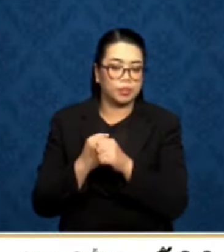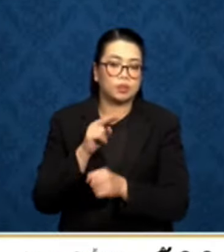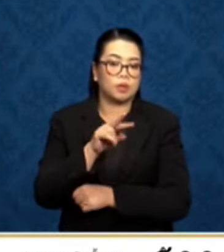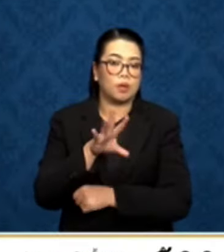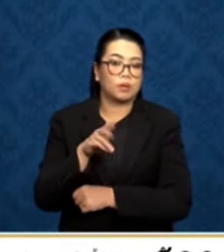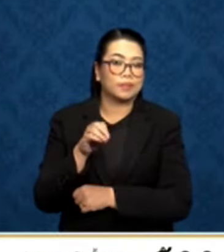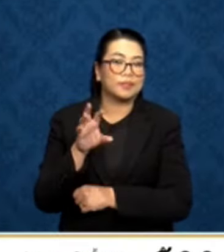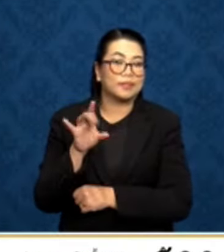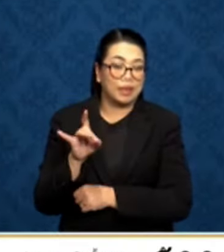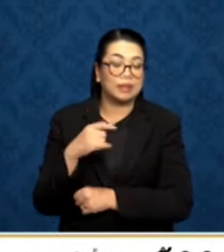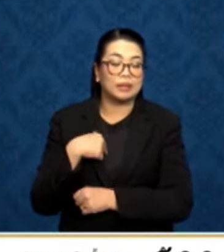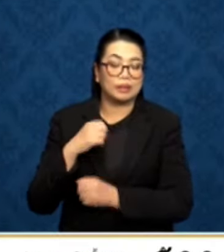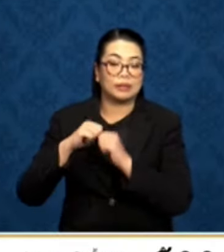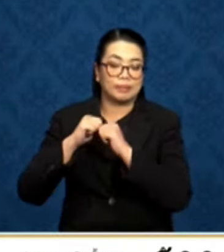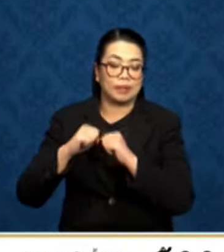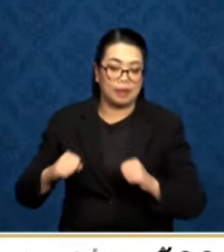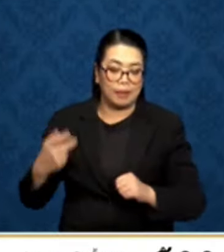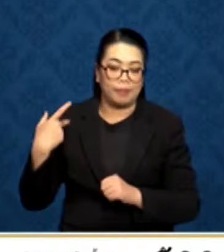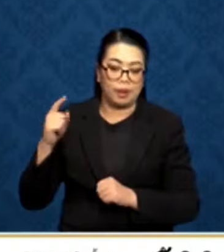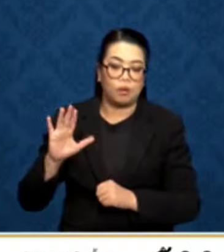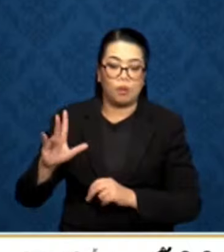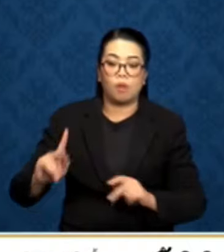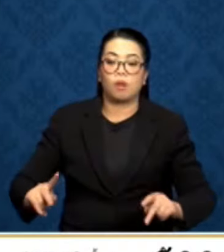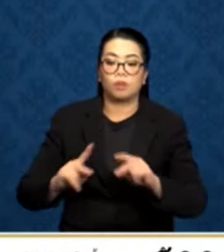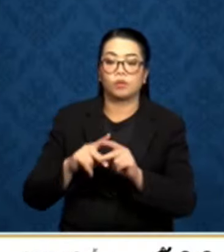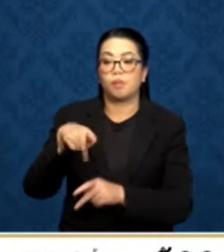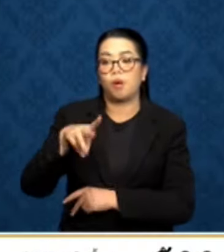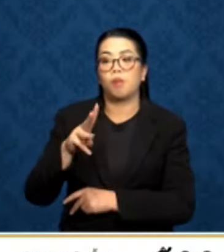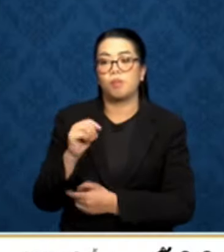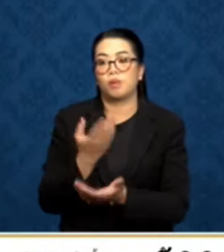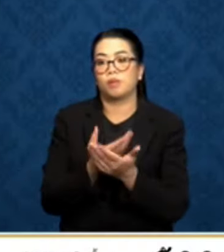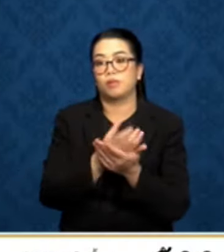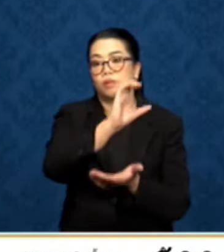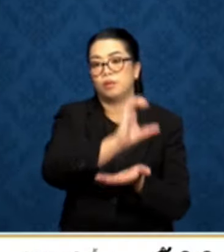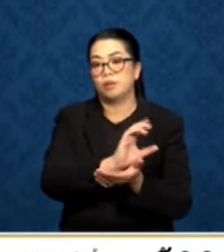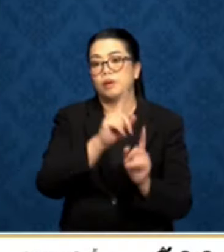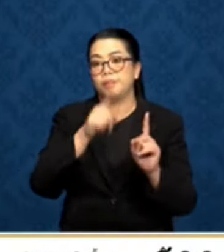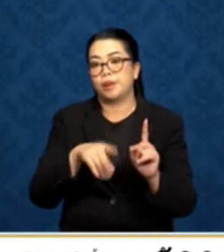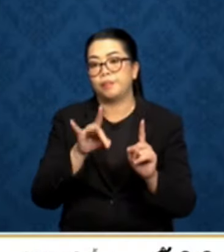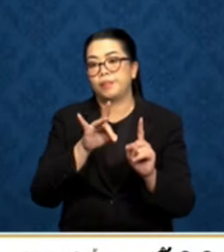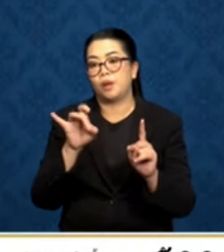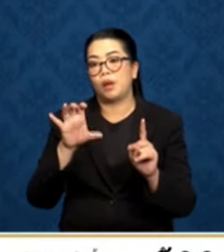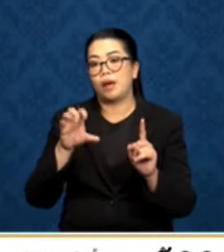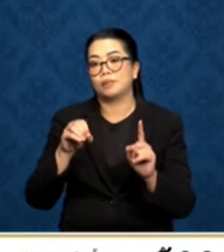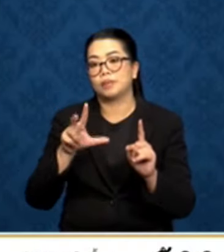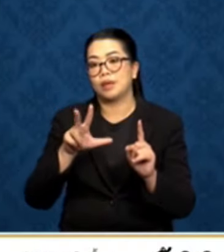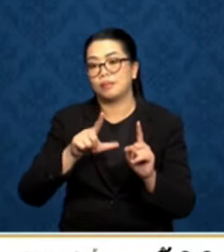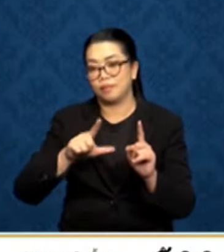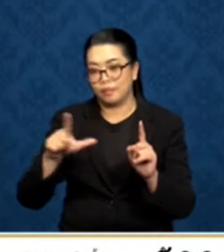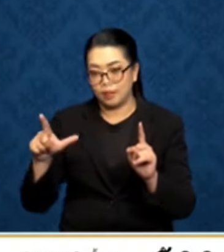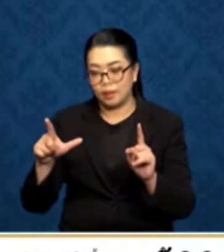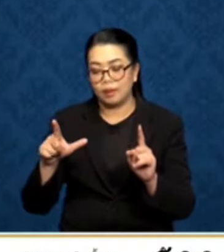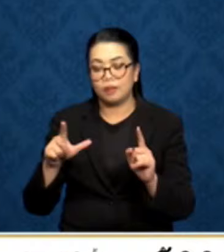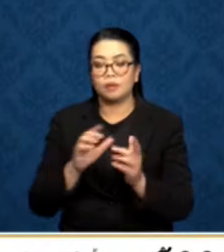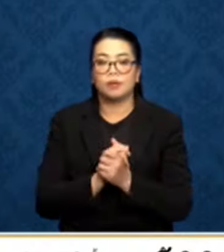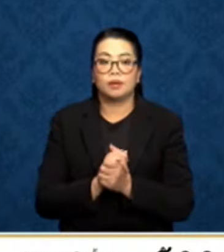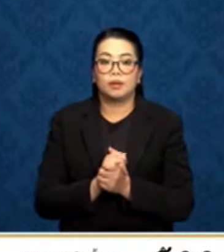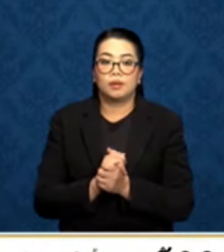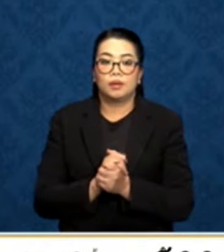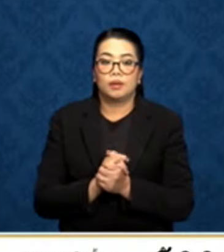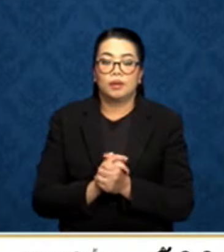2568ทางสำนักงานปลัดของกระทรวงพมได้งบประมาณ 1,8 53ล้านบาทครับซึ่ง